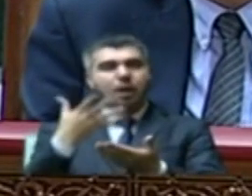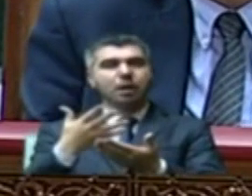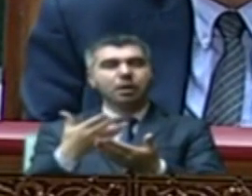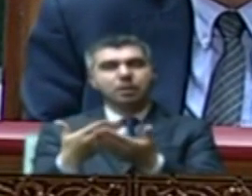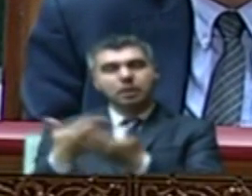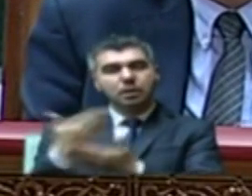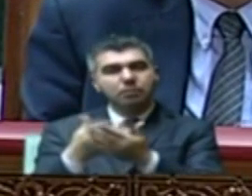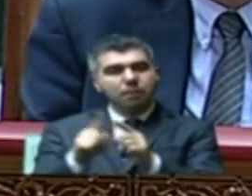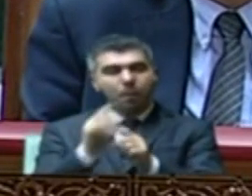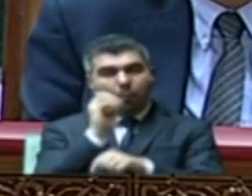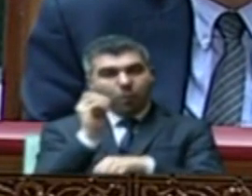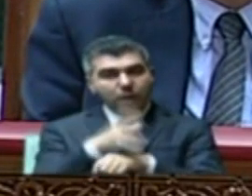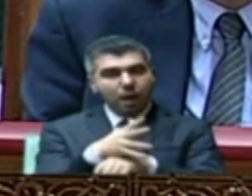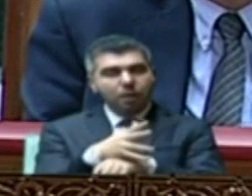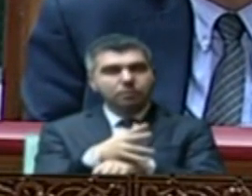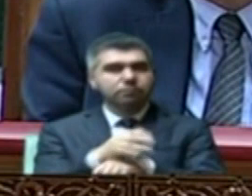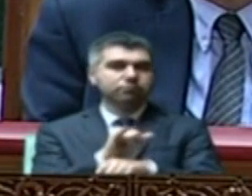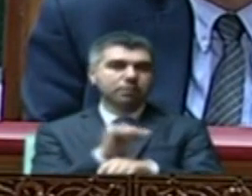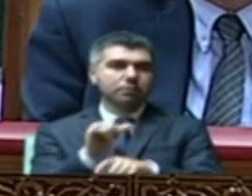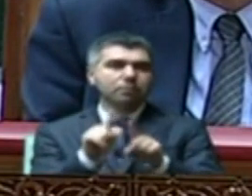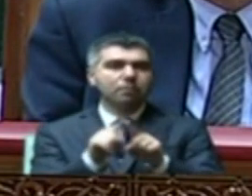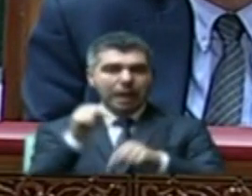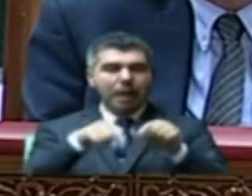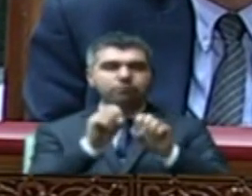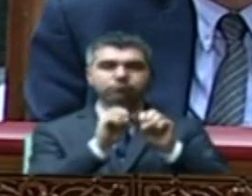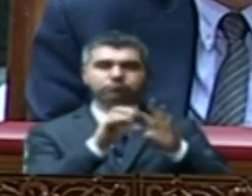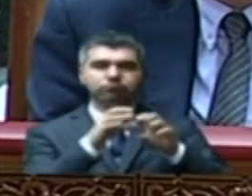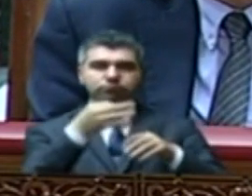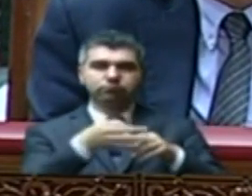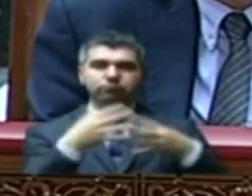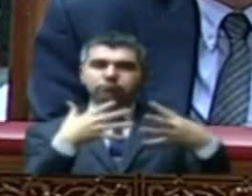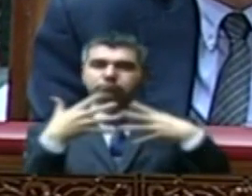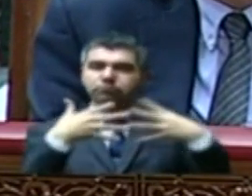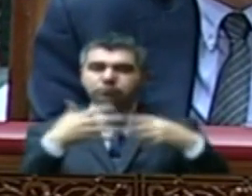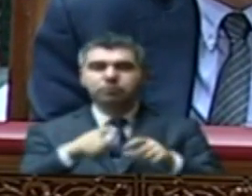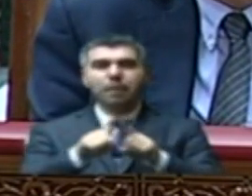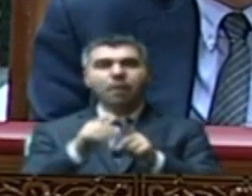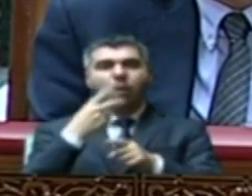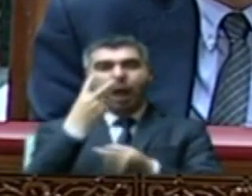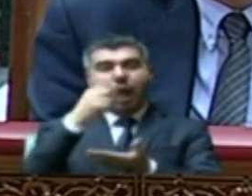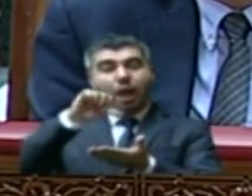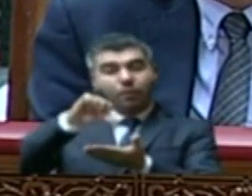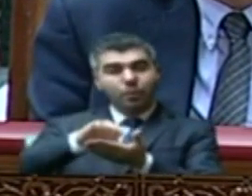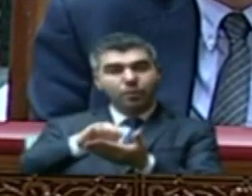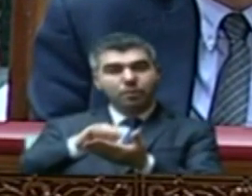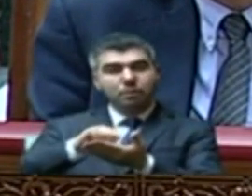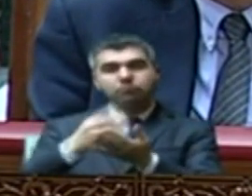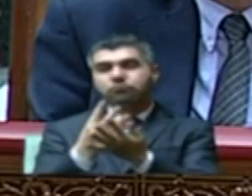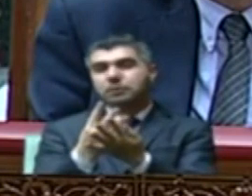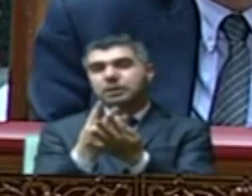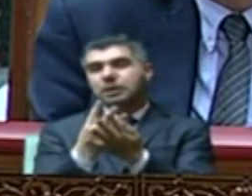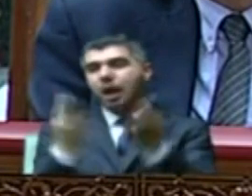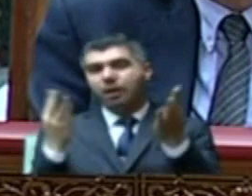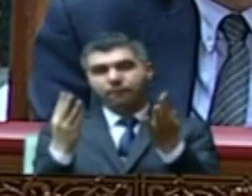اللي هي تكون ملوثه وفيها مصادر اللي هي تكون نظيفه. لا يوقع ان مدينه العيون تكون محاطه بمجموعه من الحظائر اللي تنتج لنا